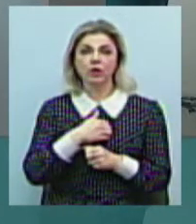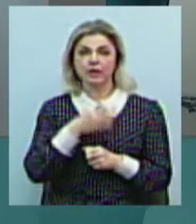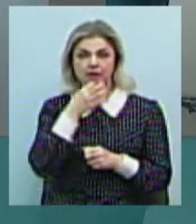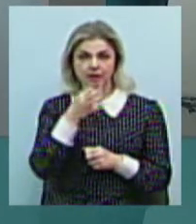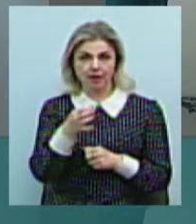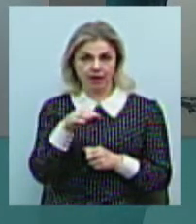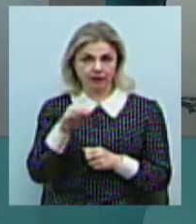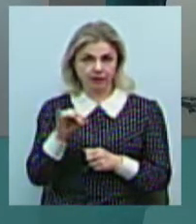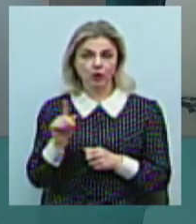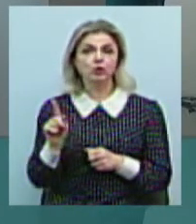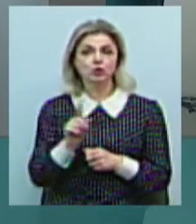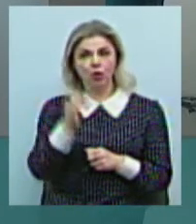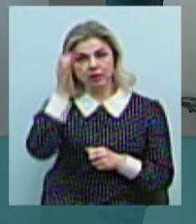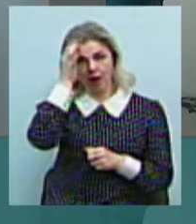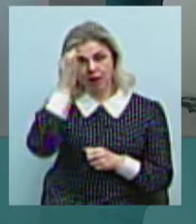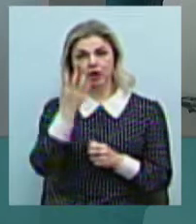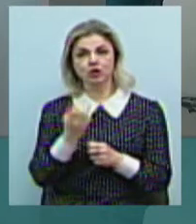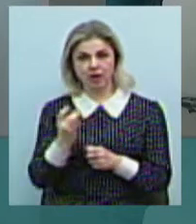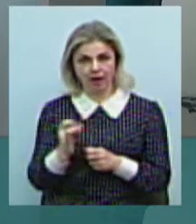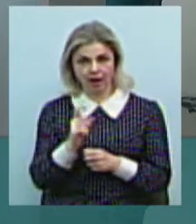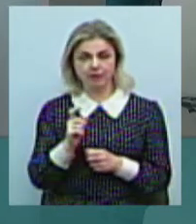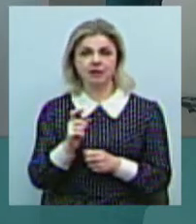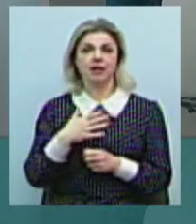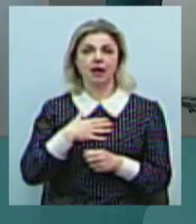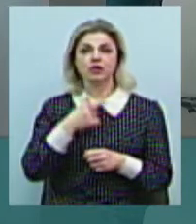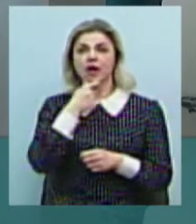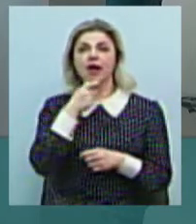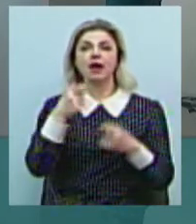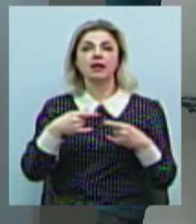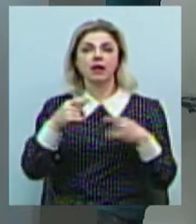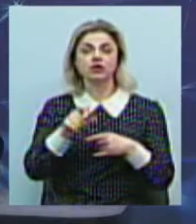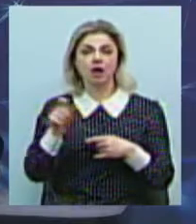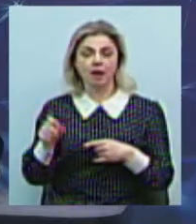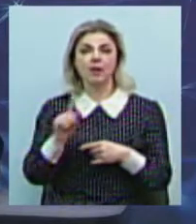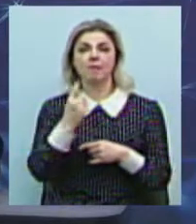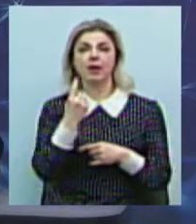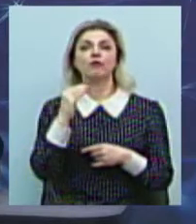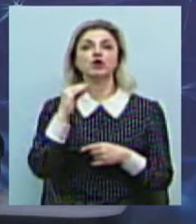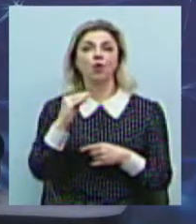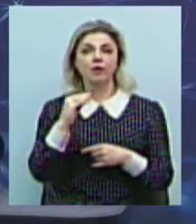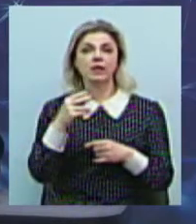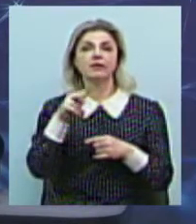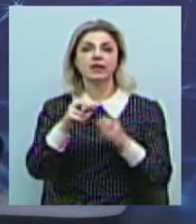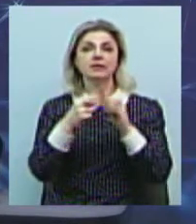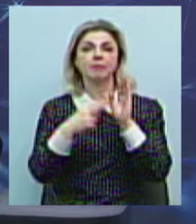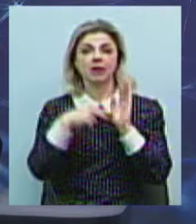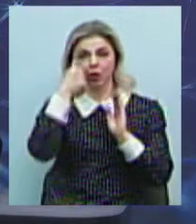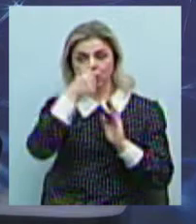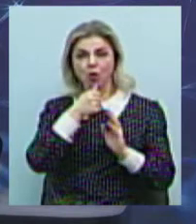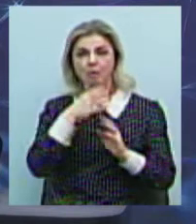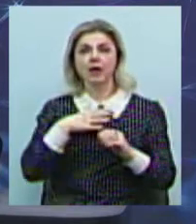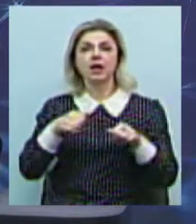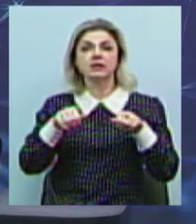що нагадати ще раз нашим телеглядачам, що з 1 жовтня 2017 року були прийняті